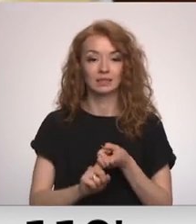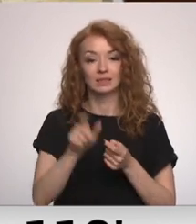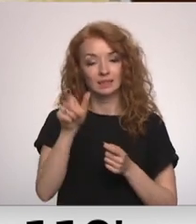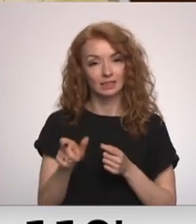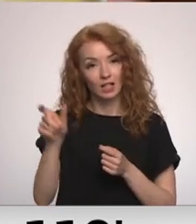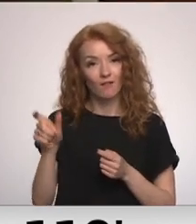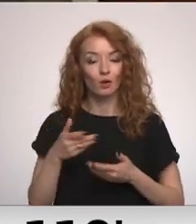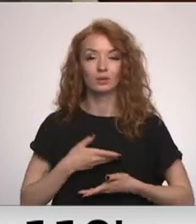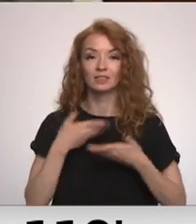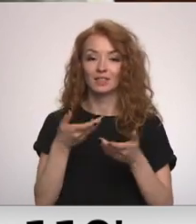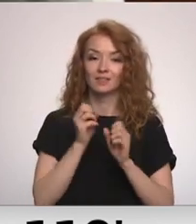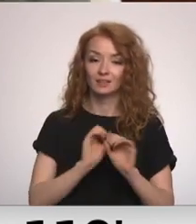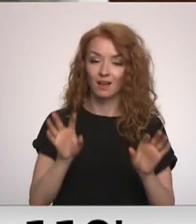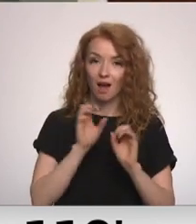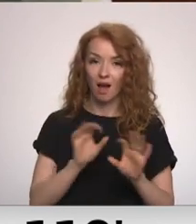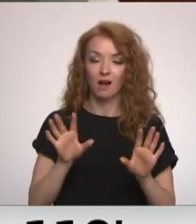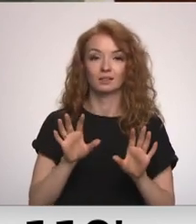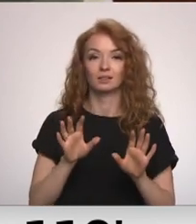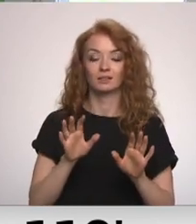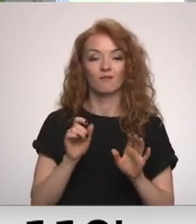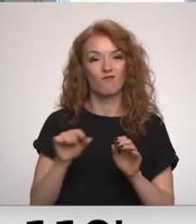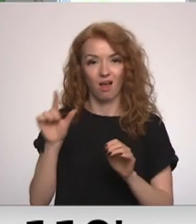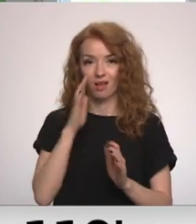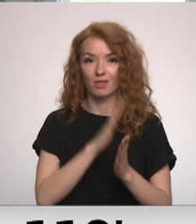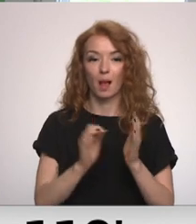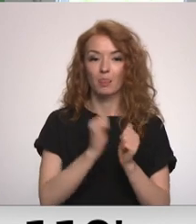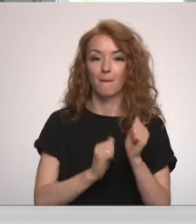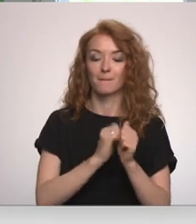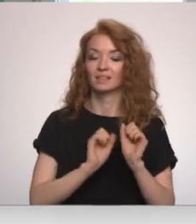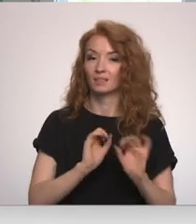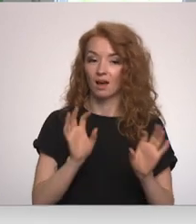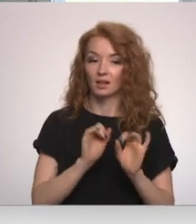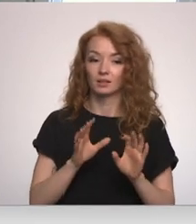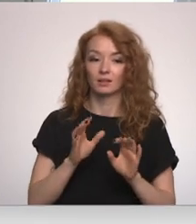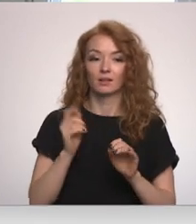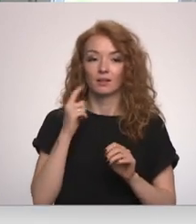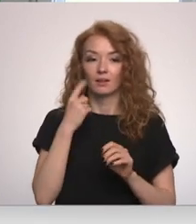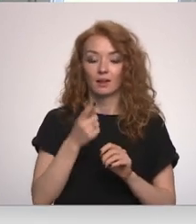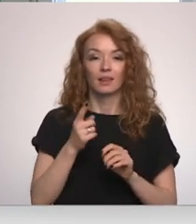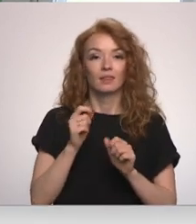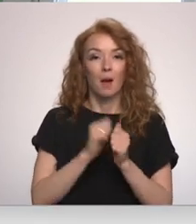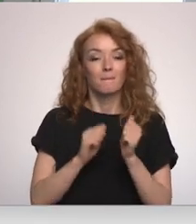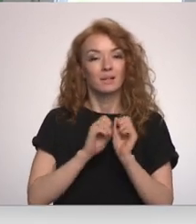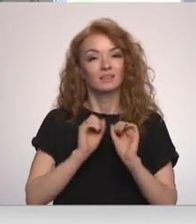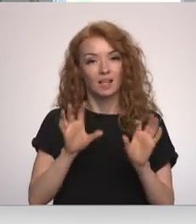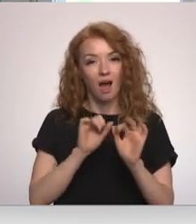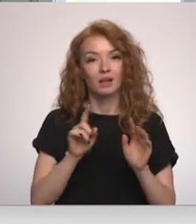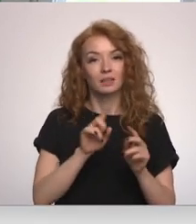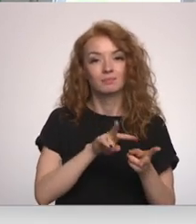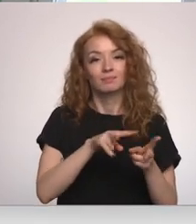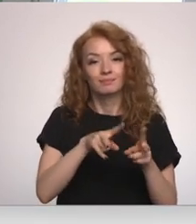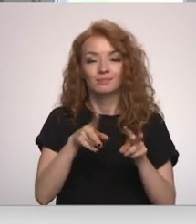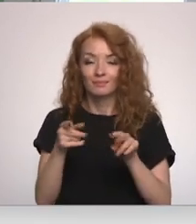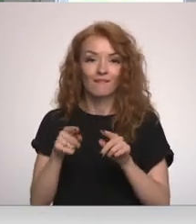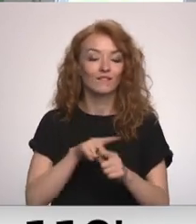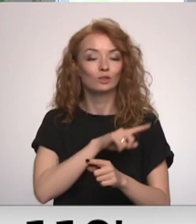Cilvēku dzīves stāsti vairāk nekā dabas stāsti, jo tie dabas stāsti mums tādi ir nepārtraukti, tādā lēnā plūsmā, jo viņi